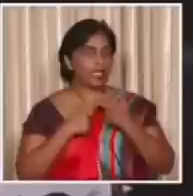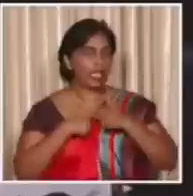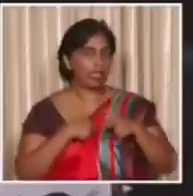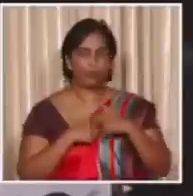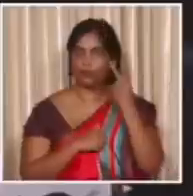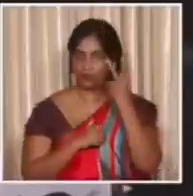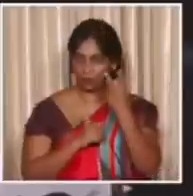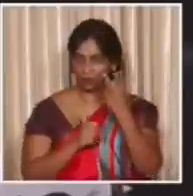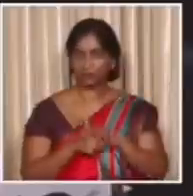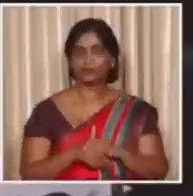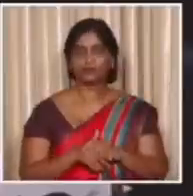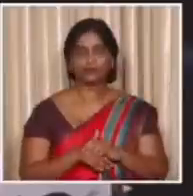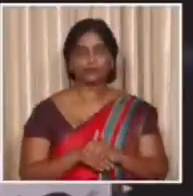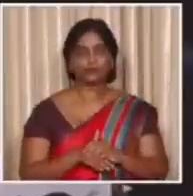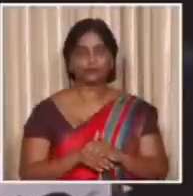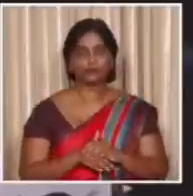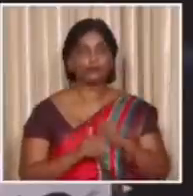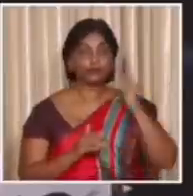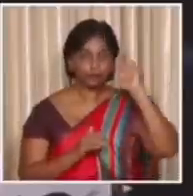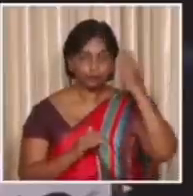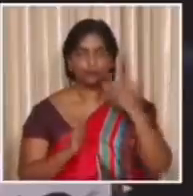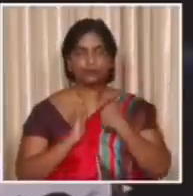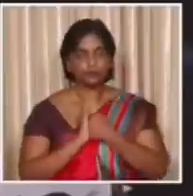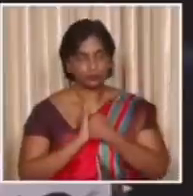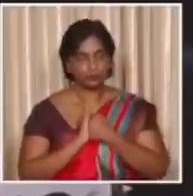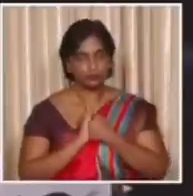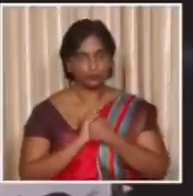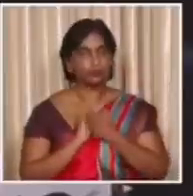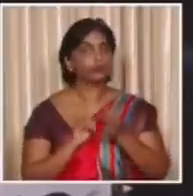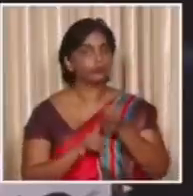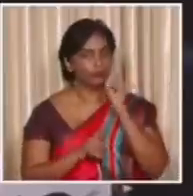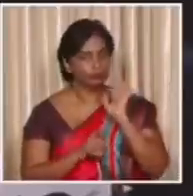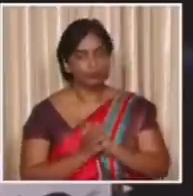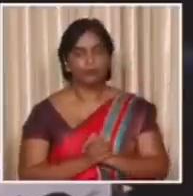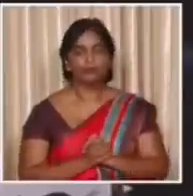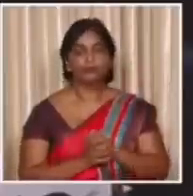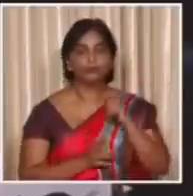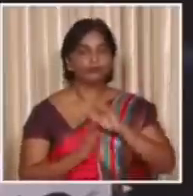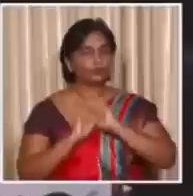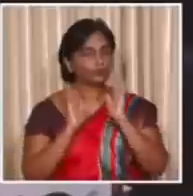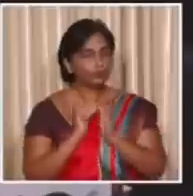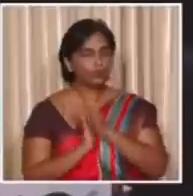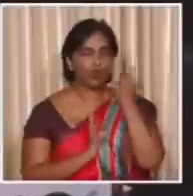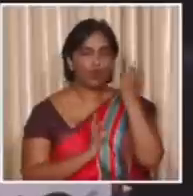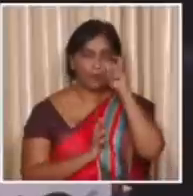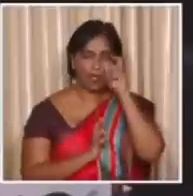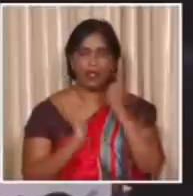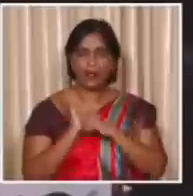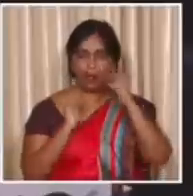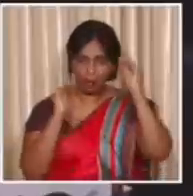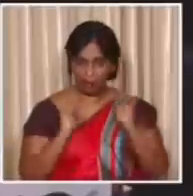තිබෙනවා ඊළඟ විශේෂම ගරු සභාපතිතුමනි මේ මුළු එකම හොයලා බැලුවොත් ණය අඩු